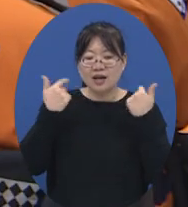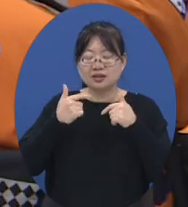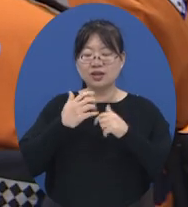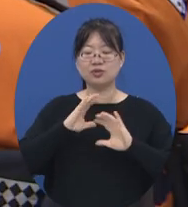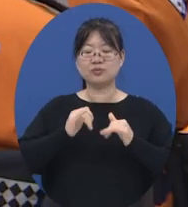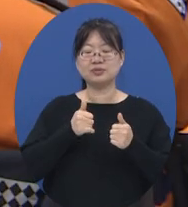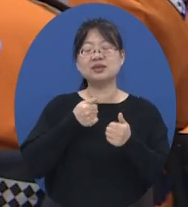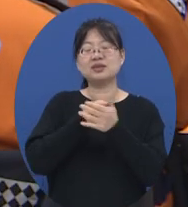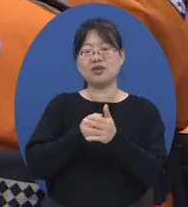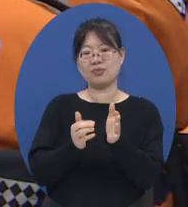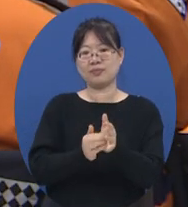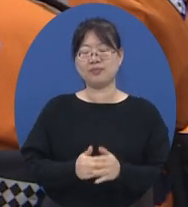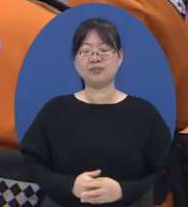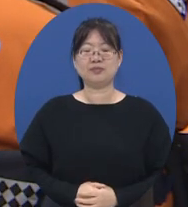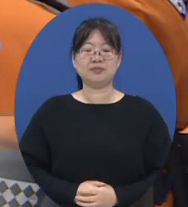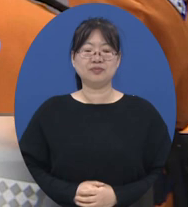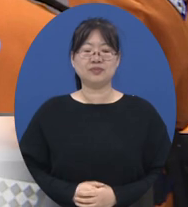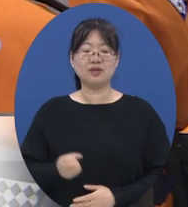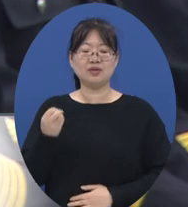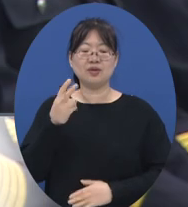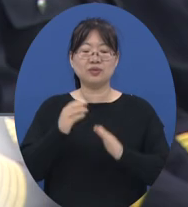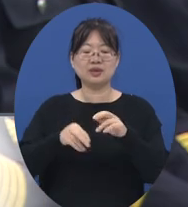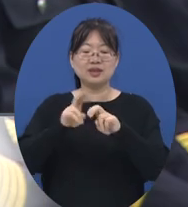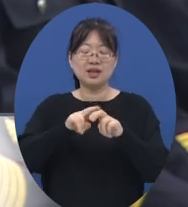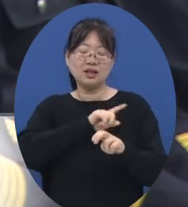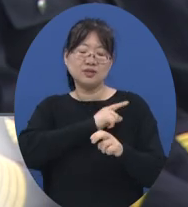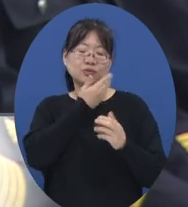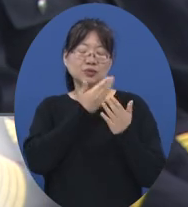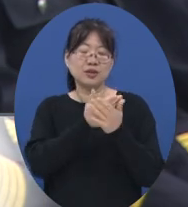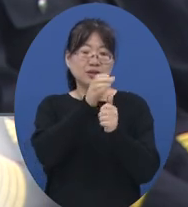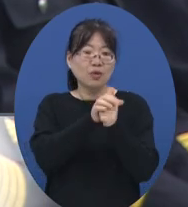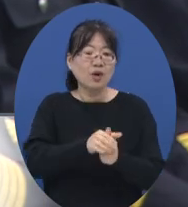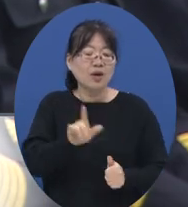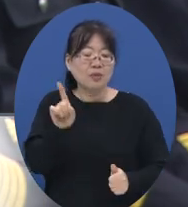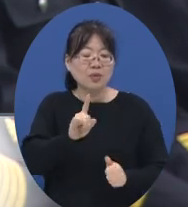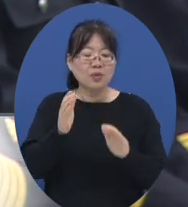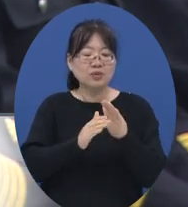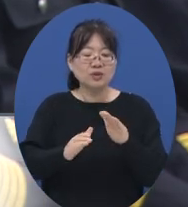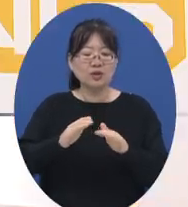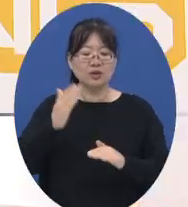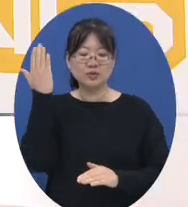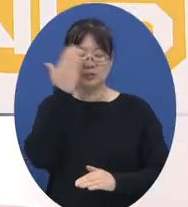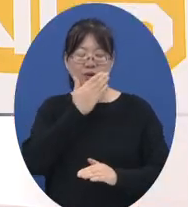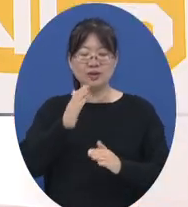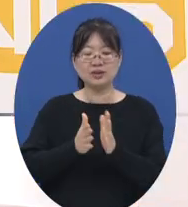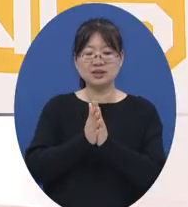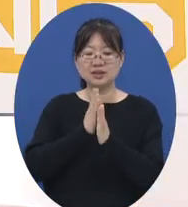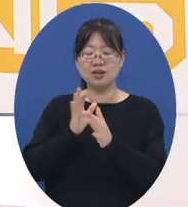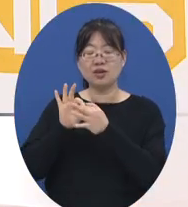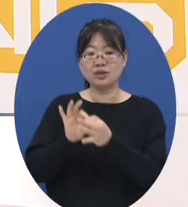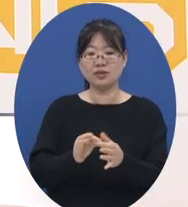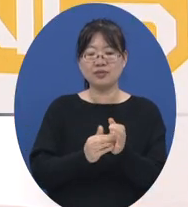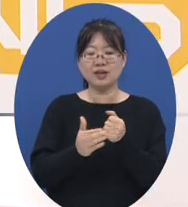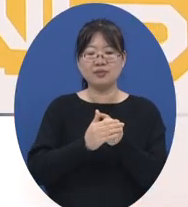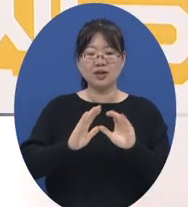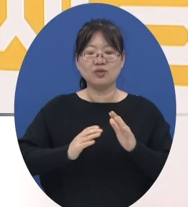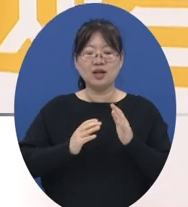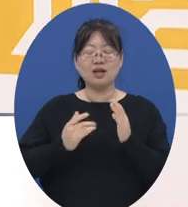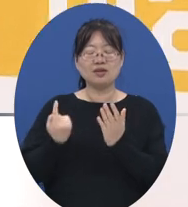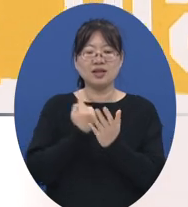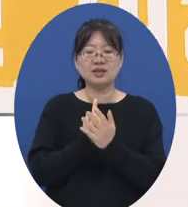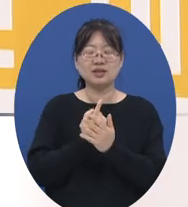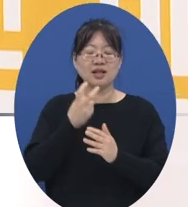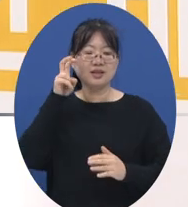국민이 정하는 것이라고 말했습니다. 또 공직자의 가장 중요한 역할은 공정하고 투명하게 질서를 유지해 국가 구성원들이